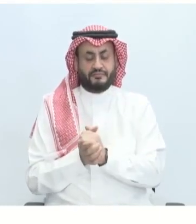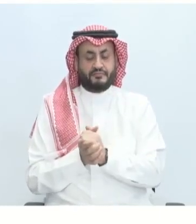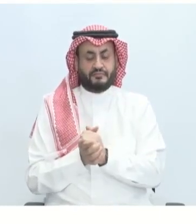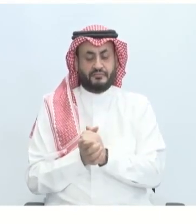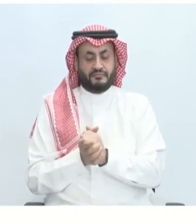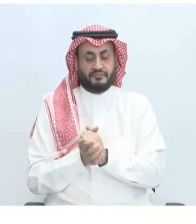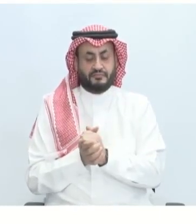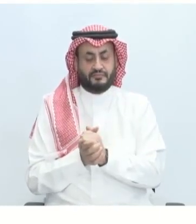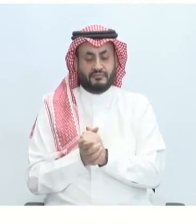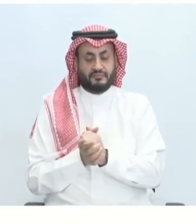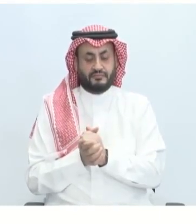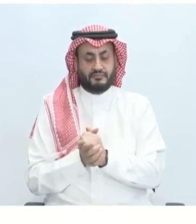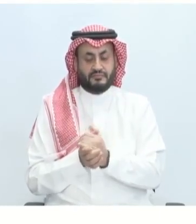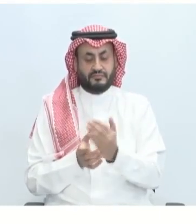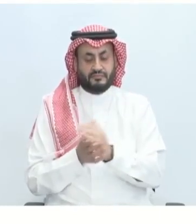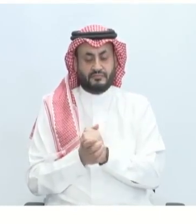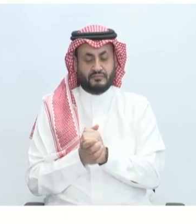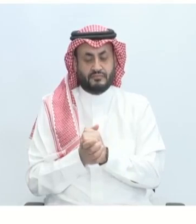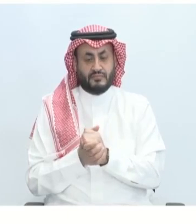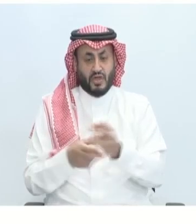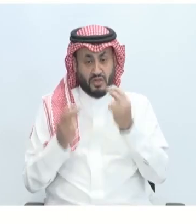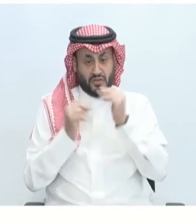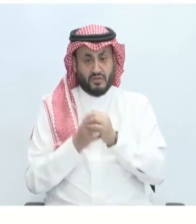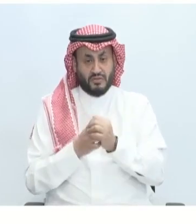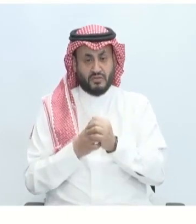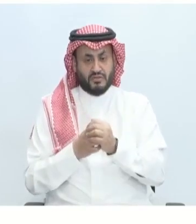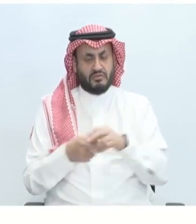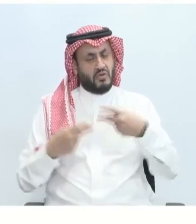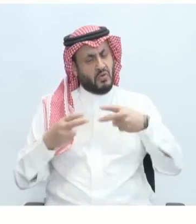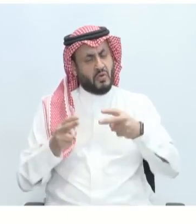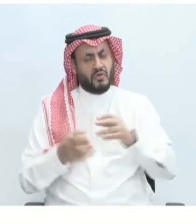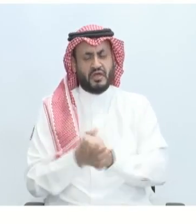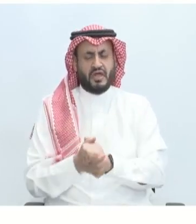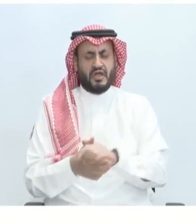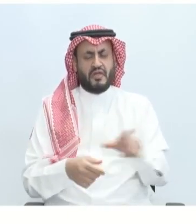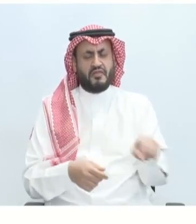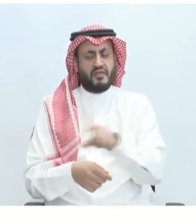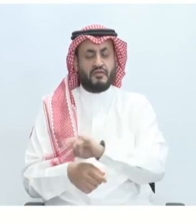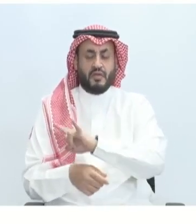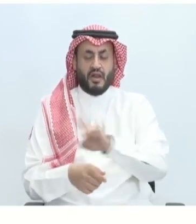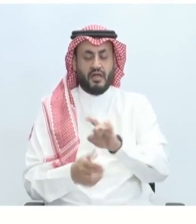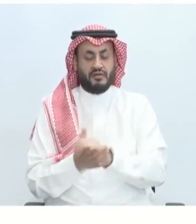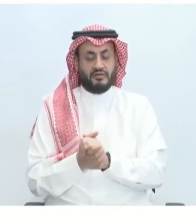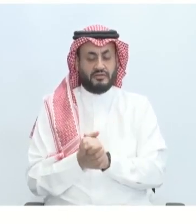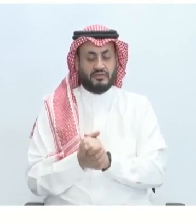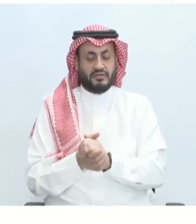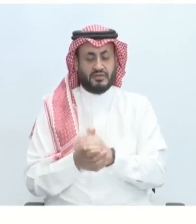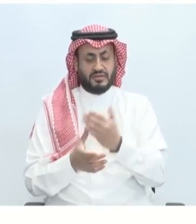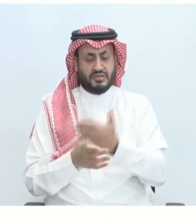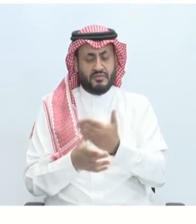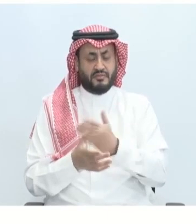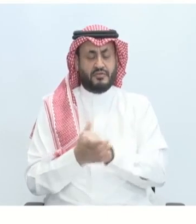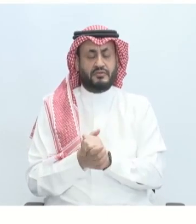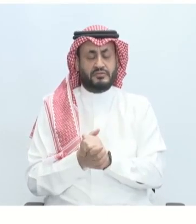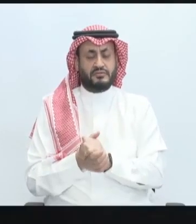الله غفور رحيم اي احذروا ان تستجيبوا لهم وتطيع لماذا لان الله عز